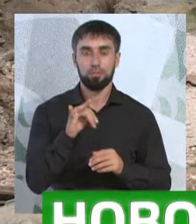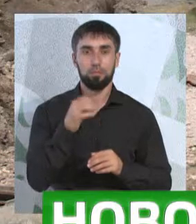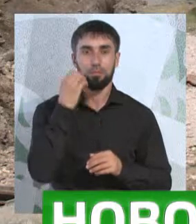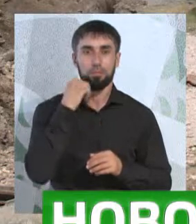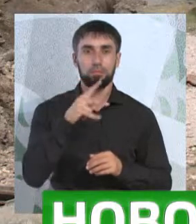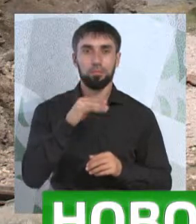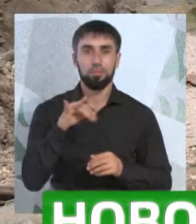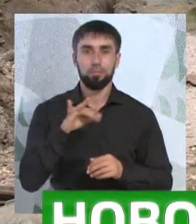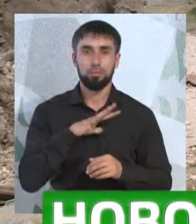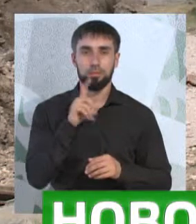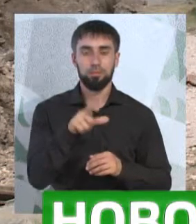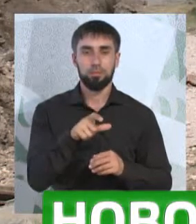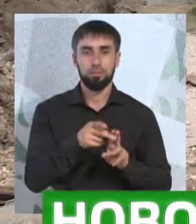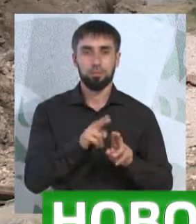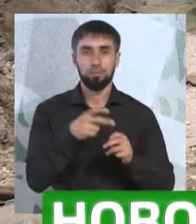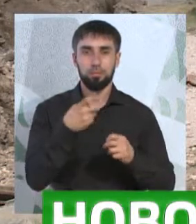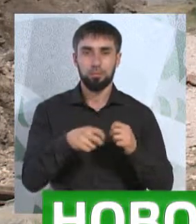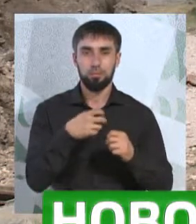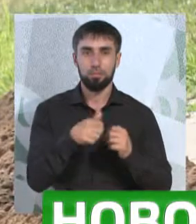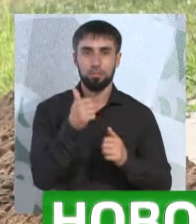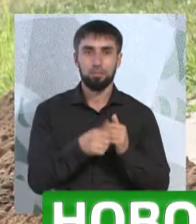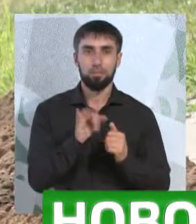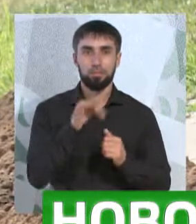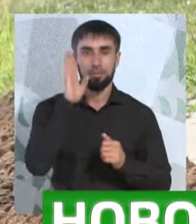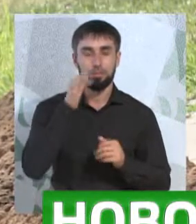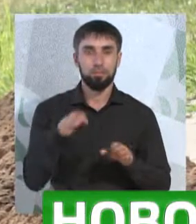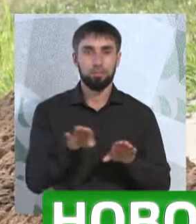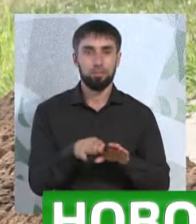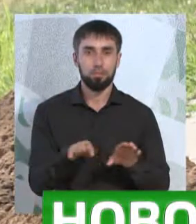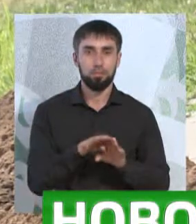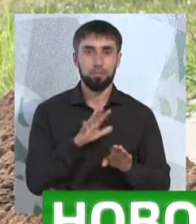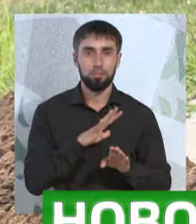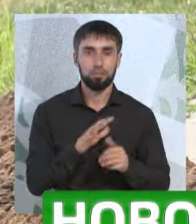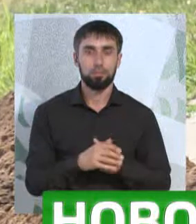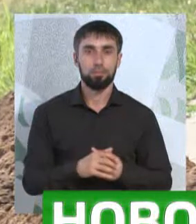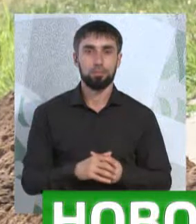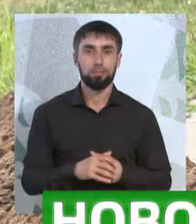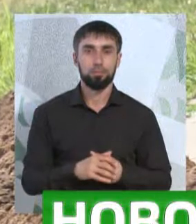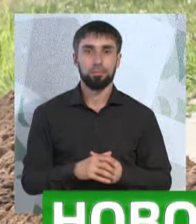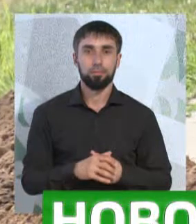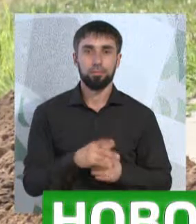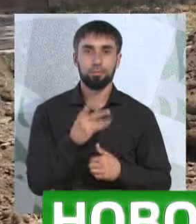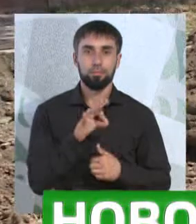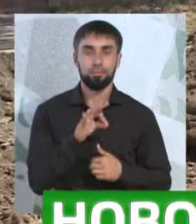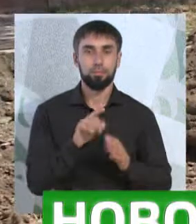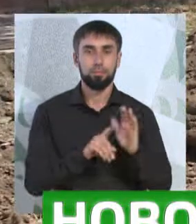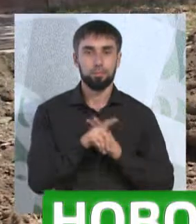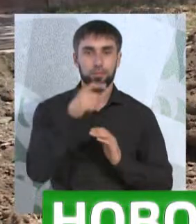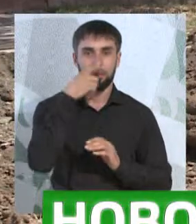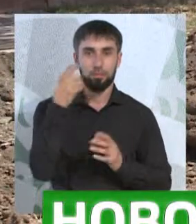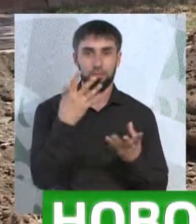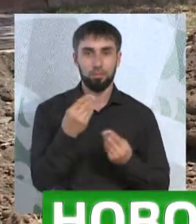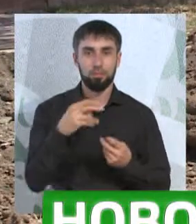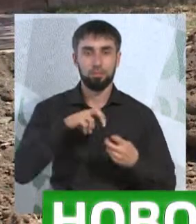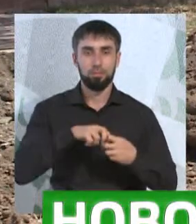временем пришла в негодность, поэтому частые порывы и отключения стали частым явлением для местных жителей. Ну а с наступлением жарких деньков